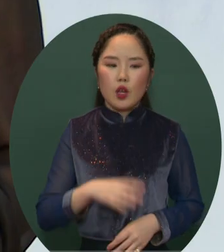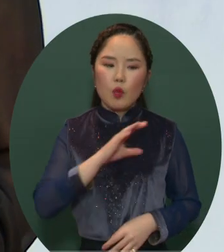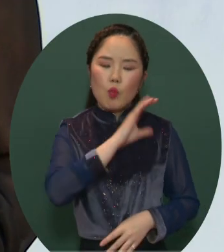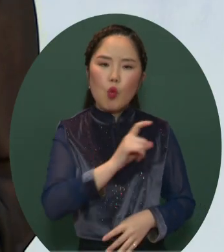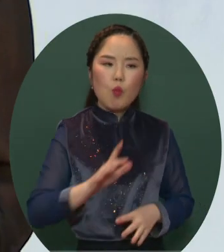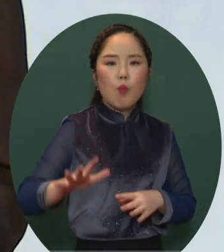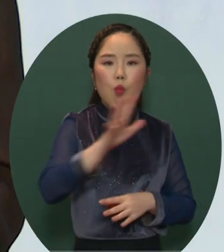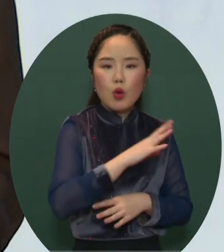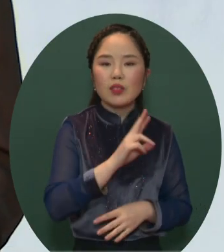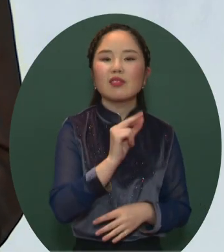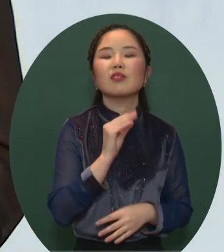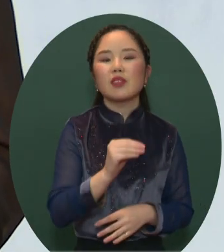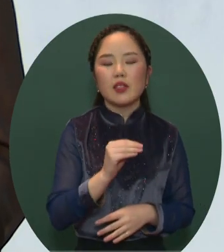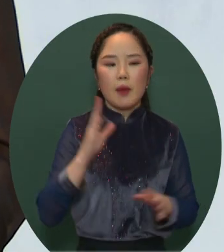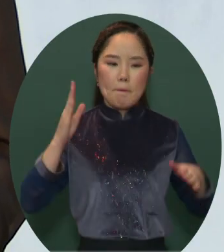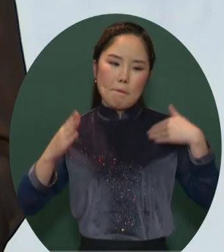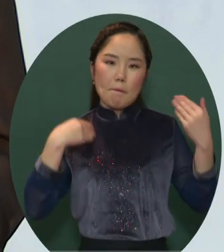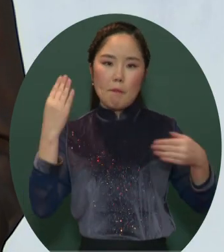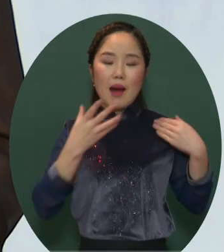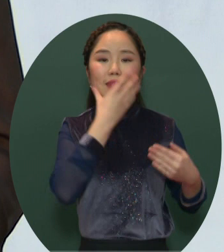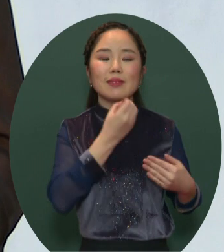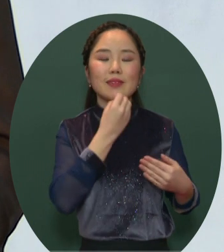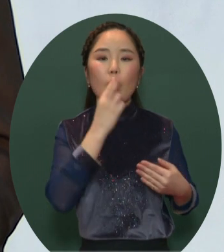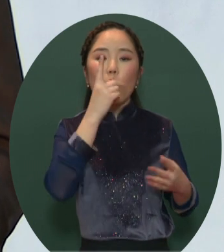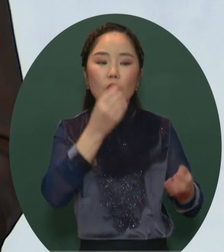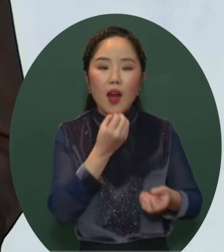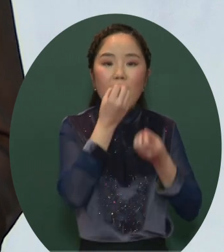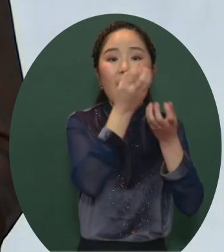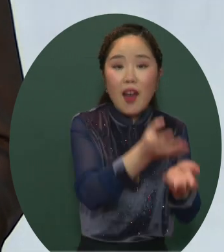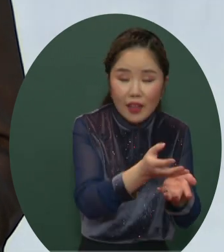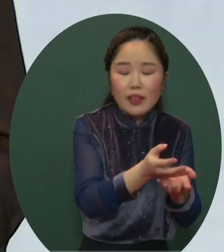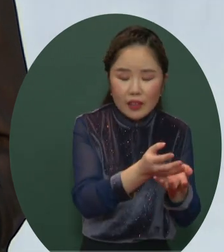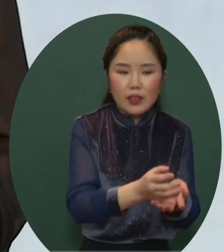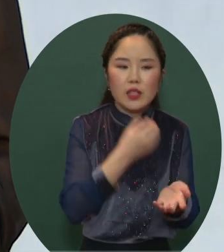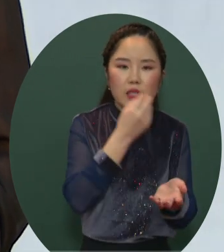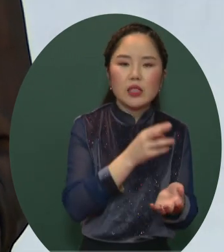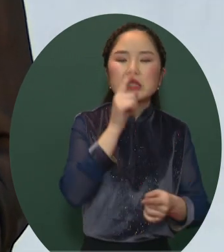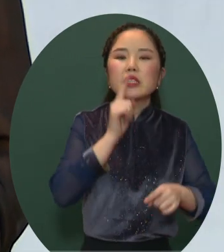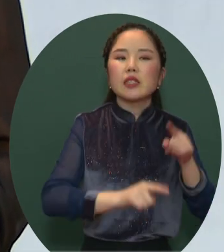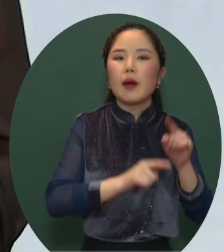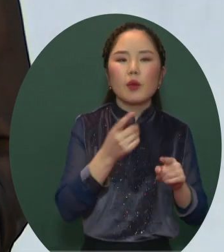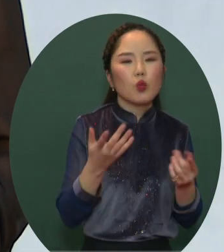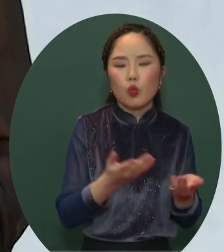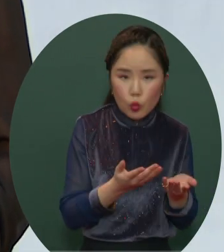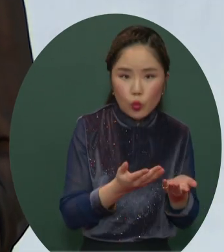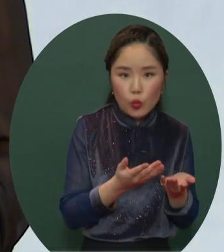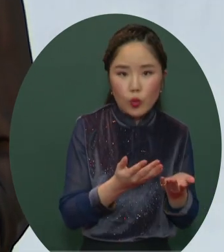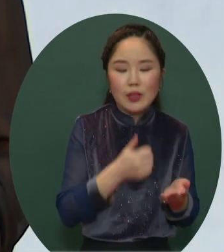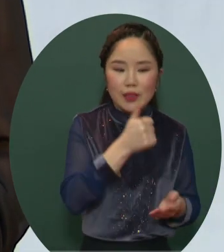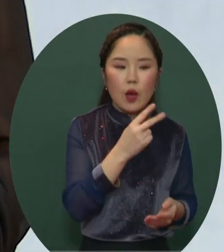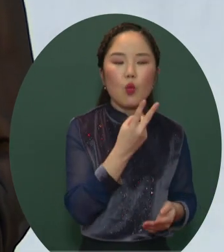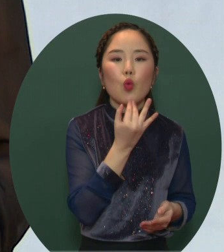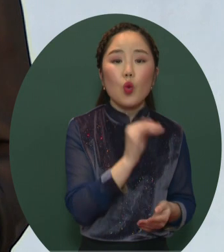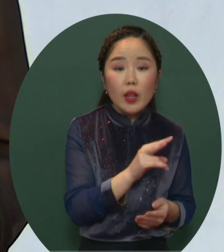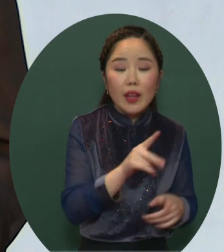бусдыг хүмүүсийг баярлуулах, аж аргалтай болгох, сайн үг хэлэх нь сайн үйл буюу